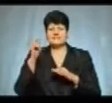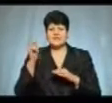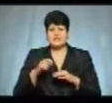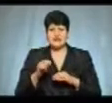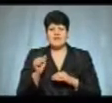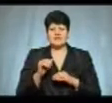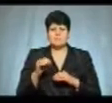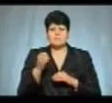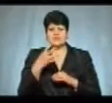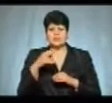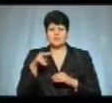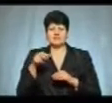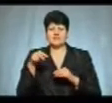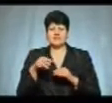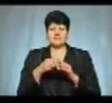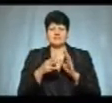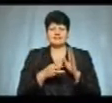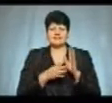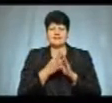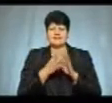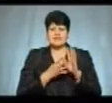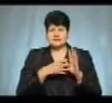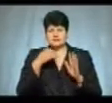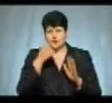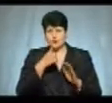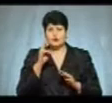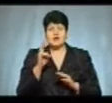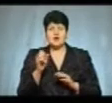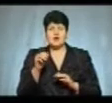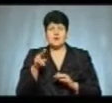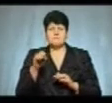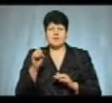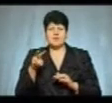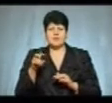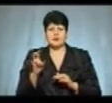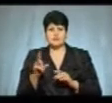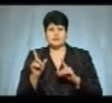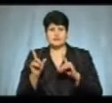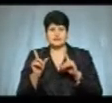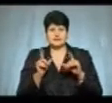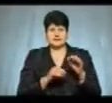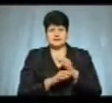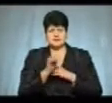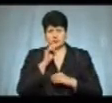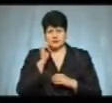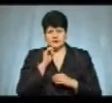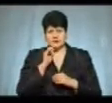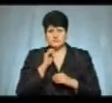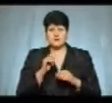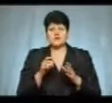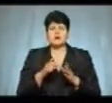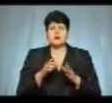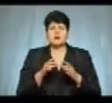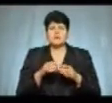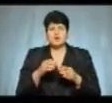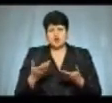15 лютого 2019 року капелан Української греко-католицької церкви їде на схід України. Про війни у житті тернополян